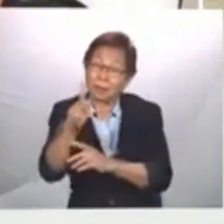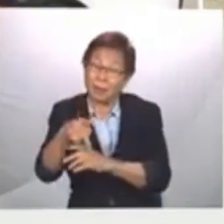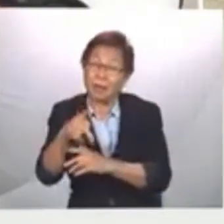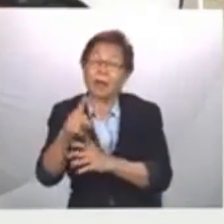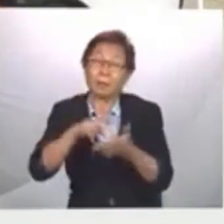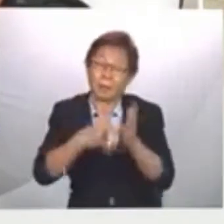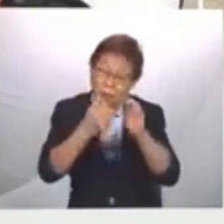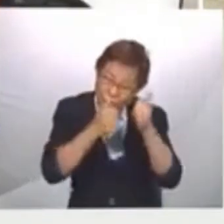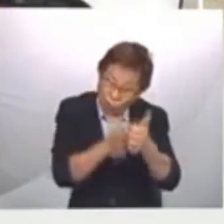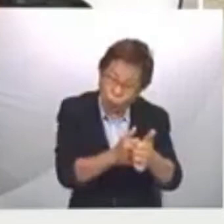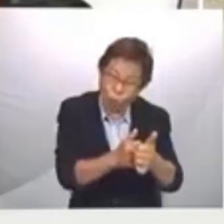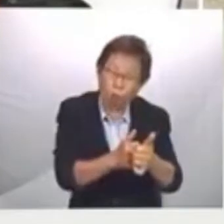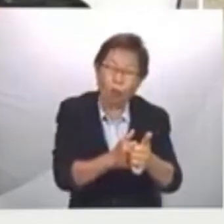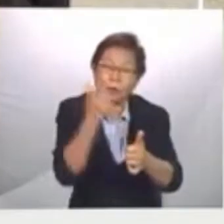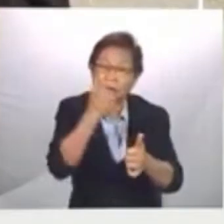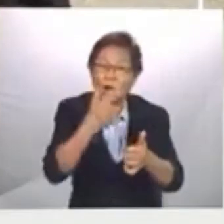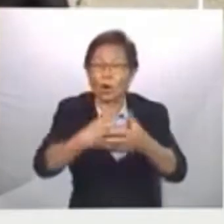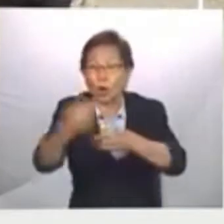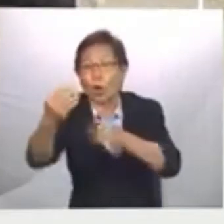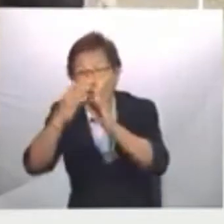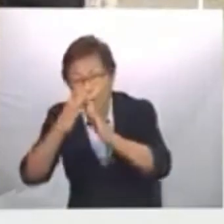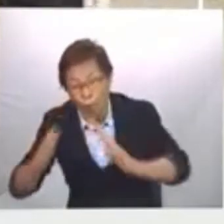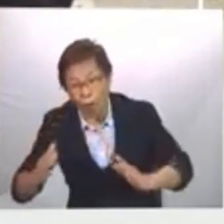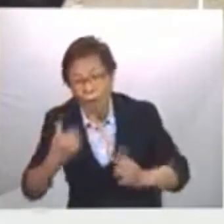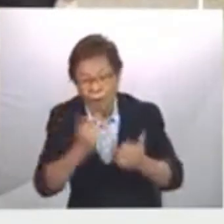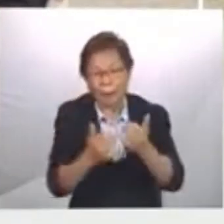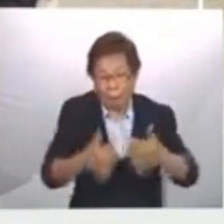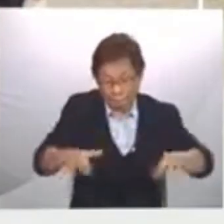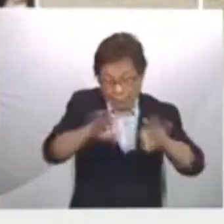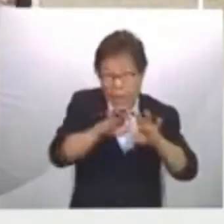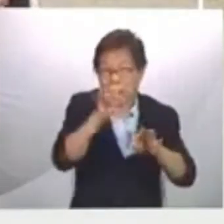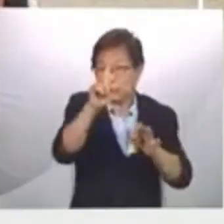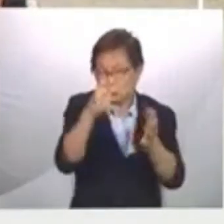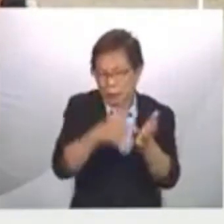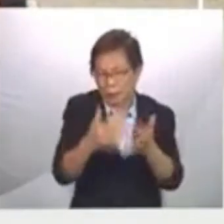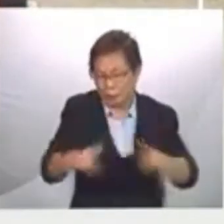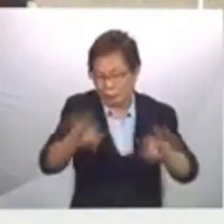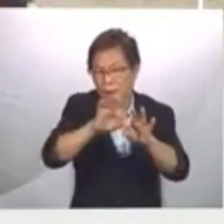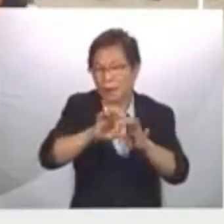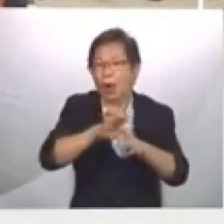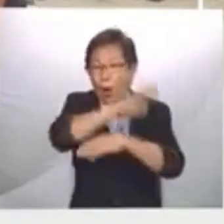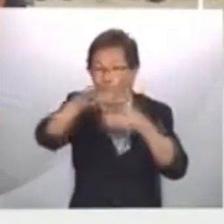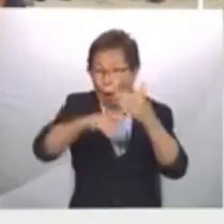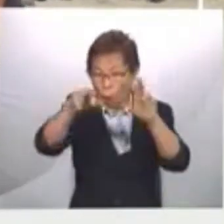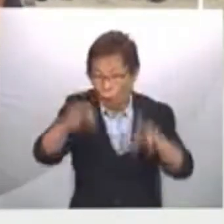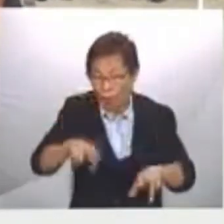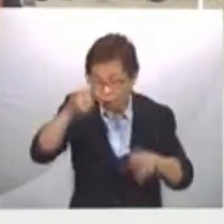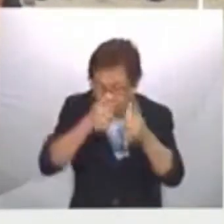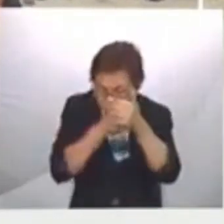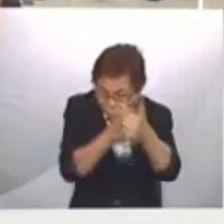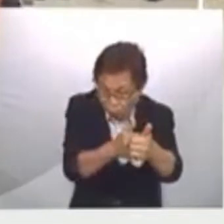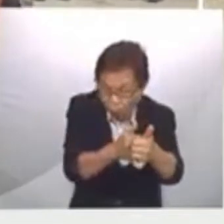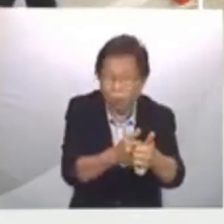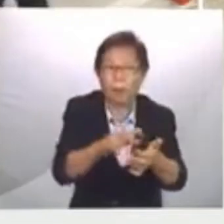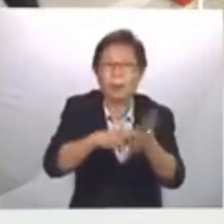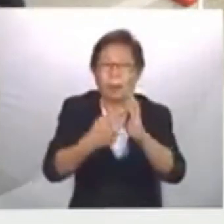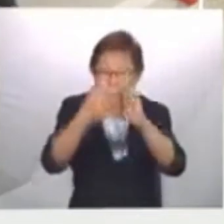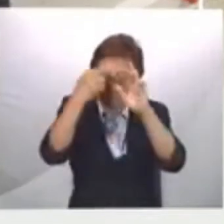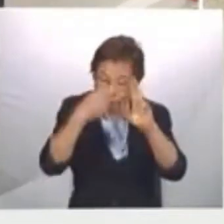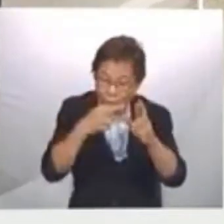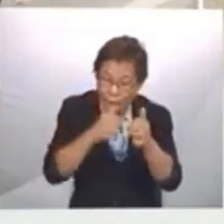lagi pematuhan yang penting yang perlu dipatuhi oleh rakyat kita, iaitu pematuhan